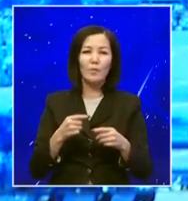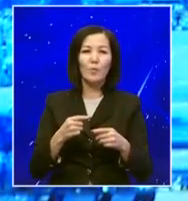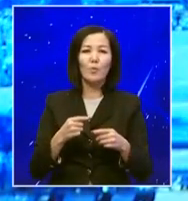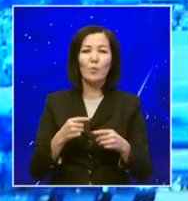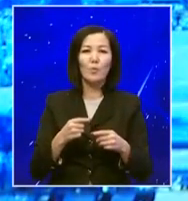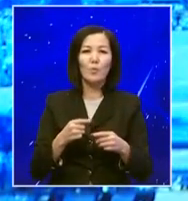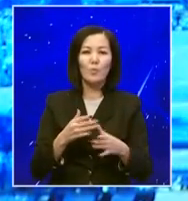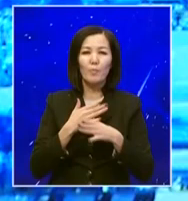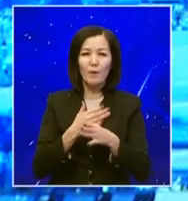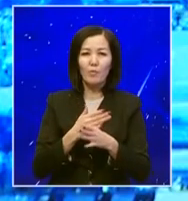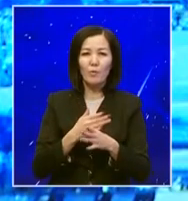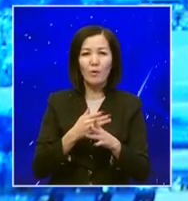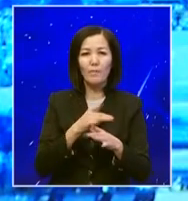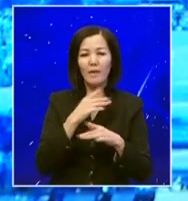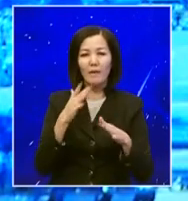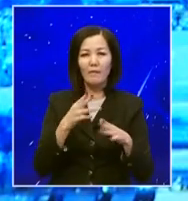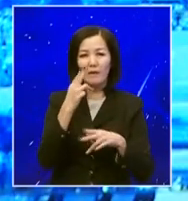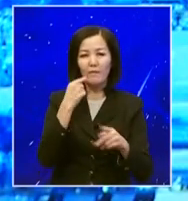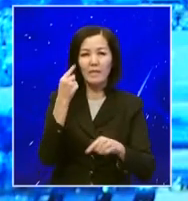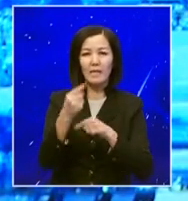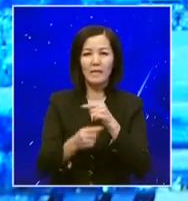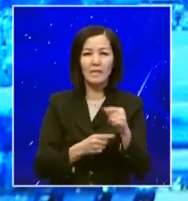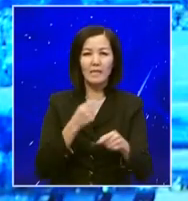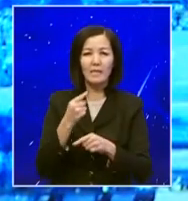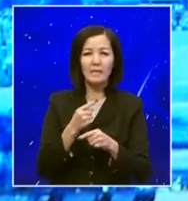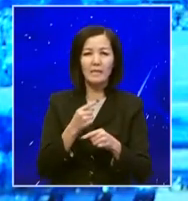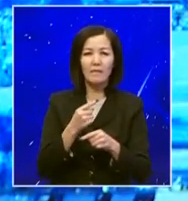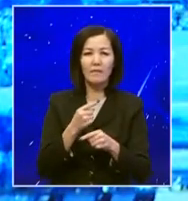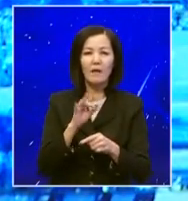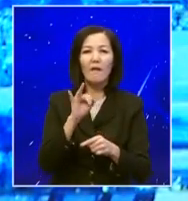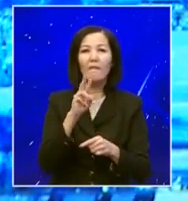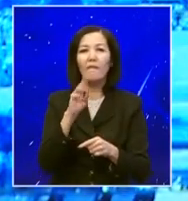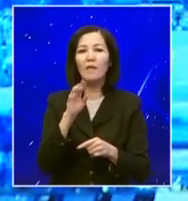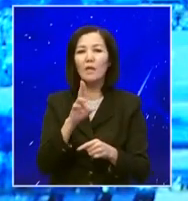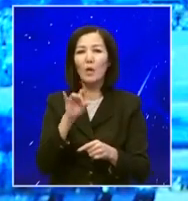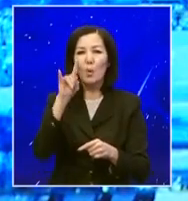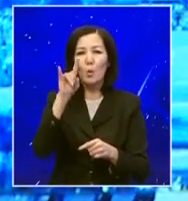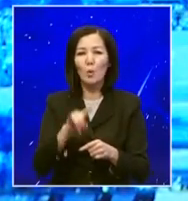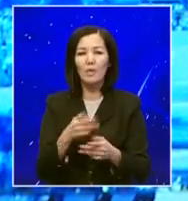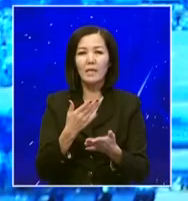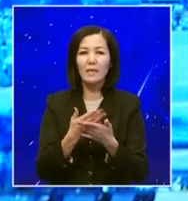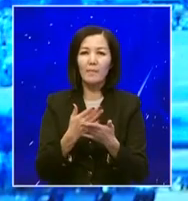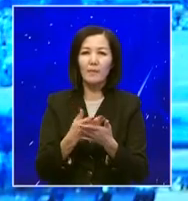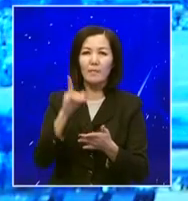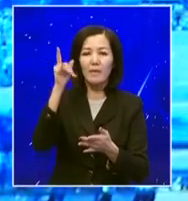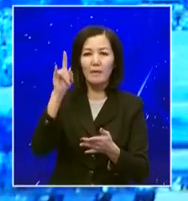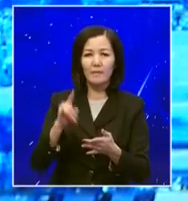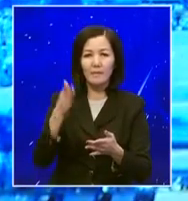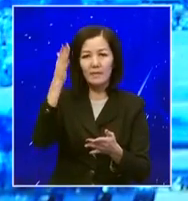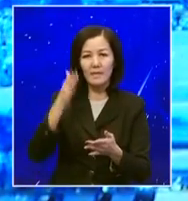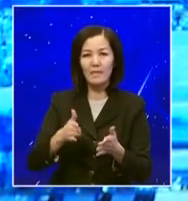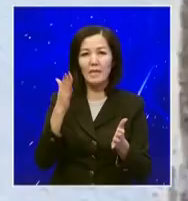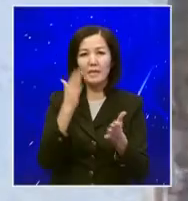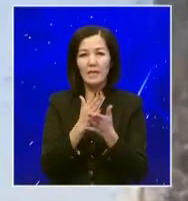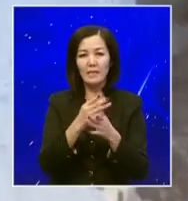этом им помогают многовековые традиции. Одна из них – винные окна. Если в стене есть такое отверстие,